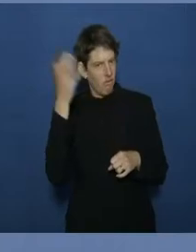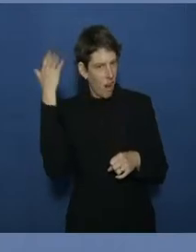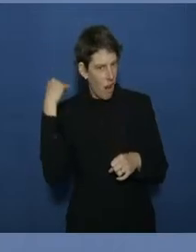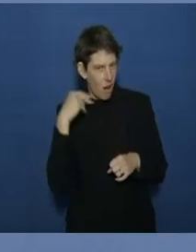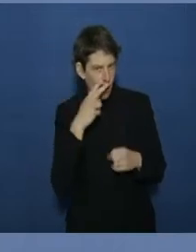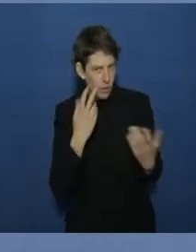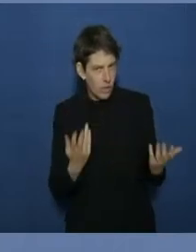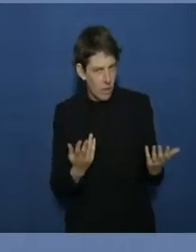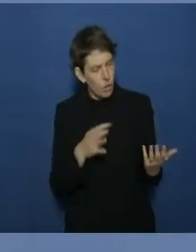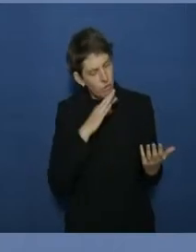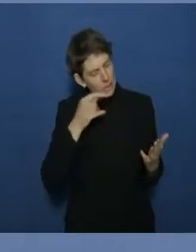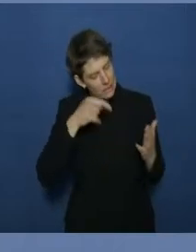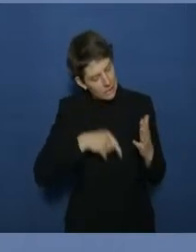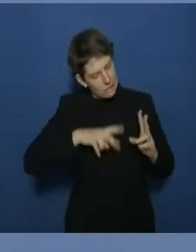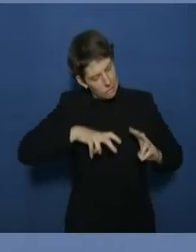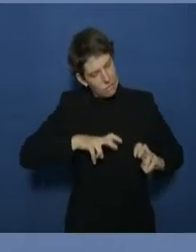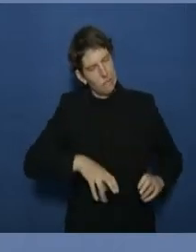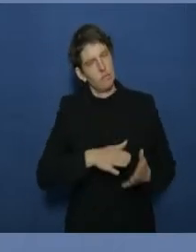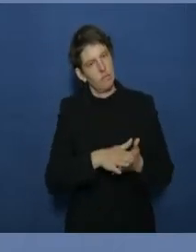Dass